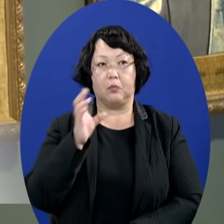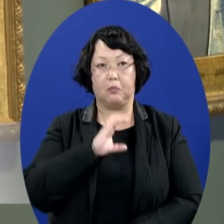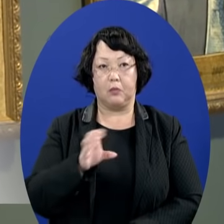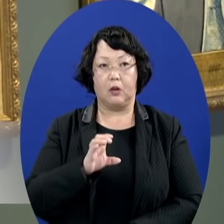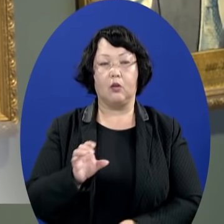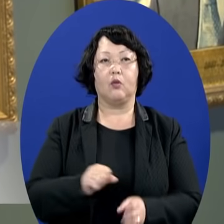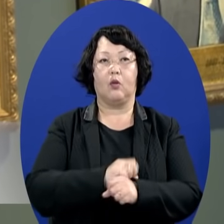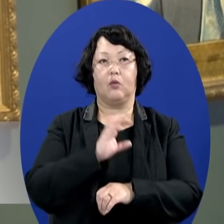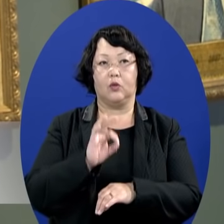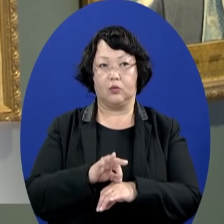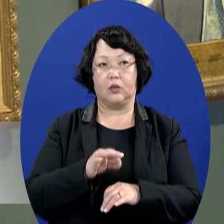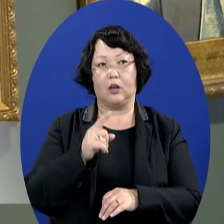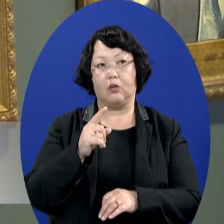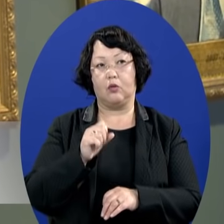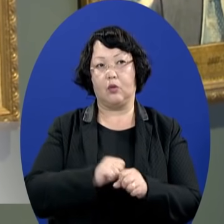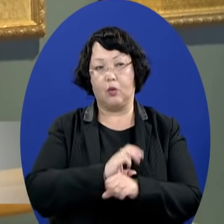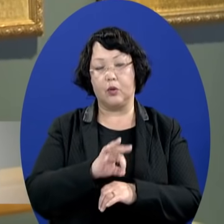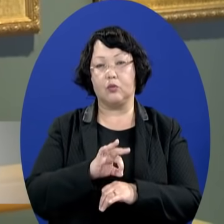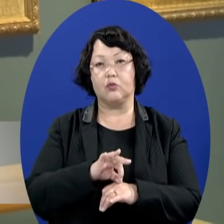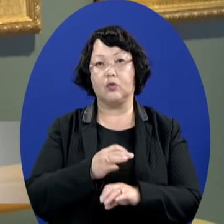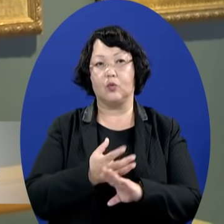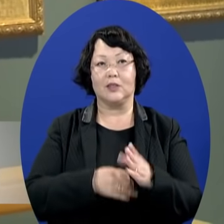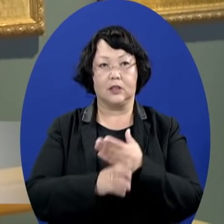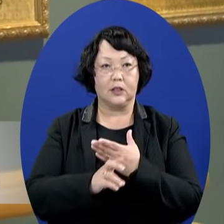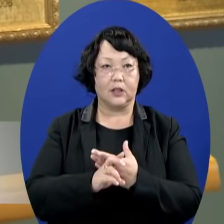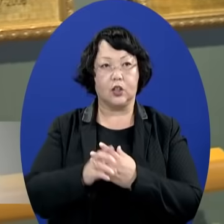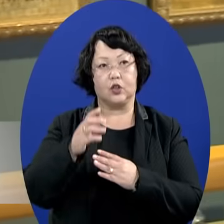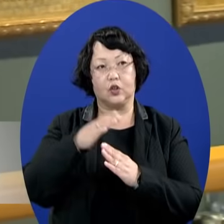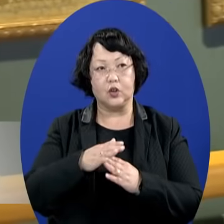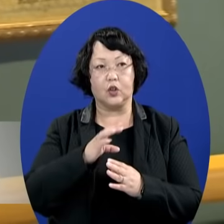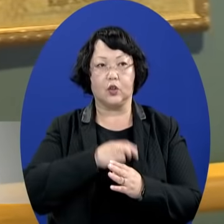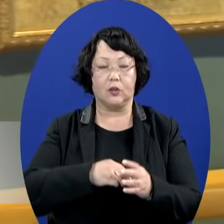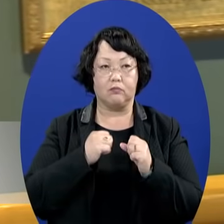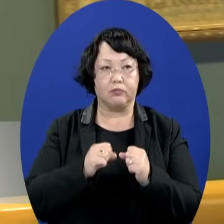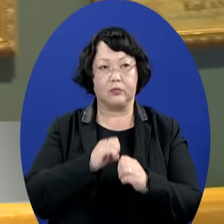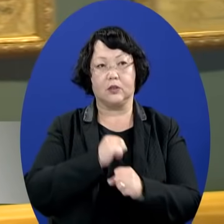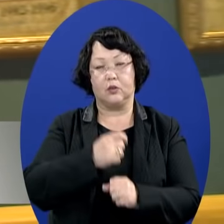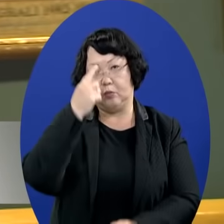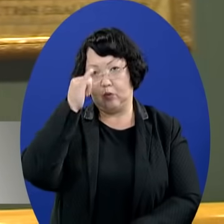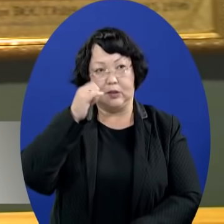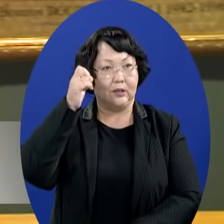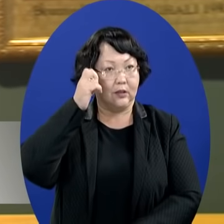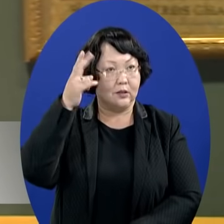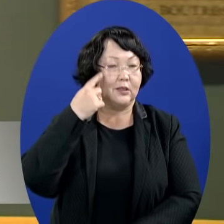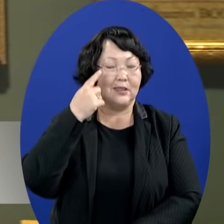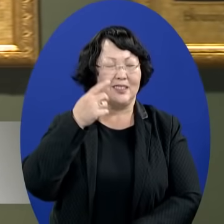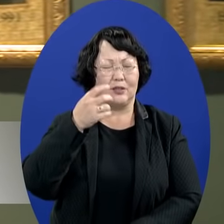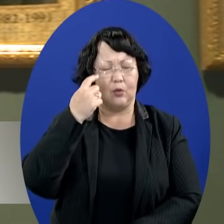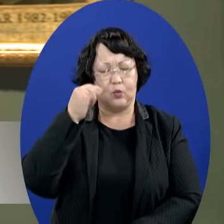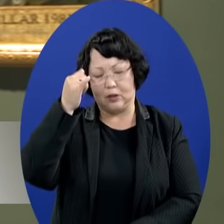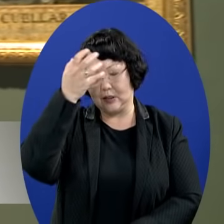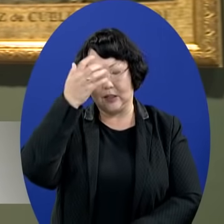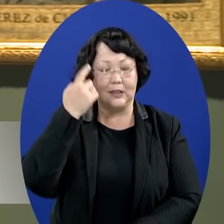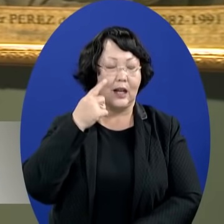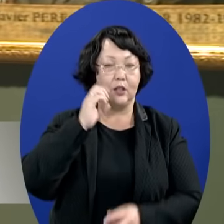нь COVID-19 цар тахлаас урдчлан сэргийлэх тэмцэх чиглэлээр Монгол улсын засгийн газраас авч хэрэгжүүлж байгаа бодлого үйл